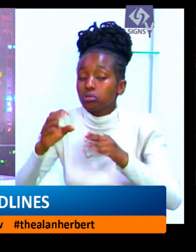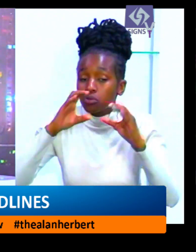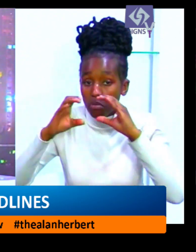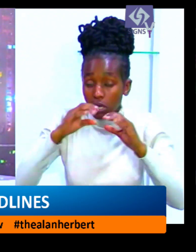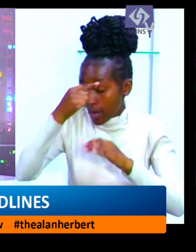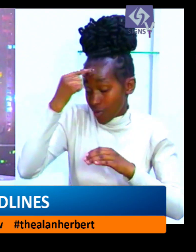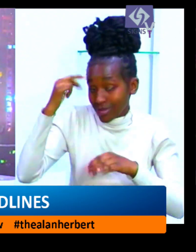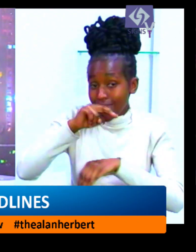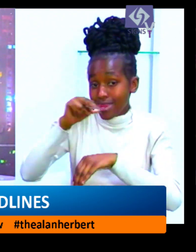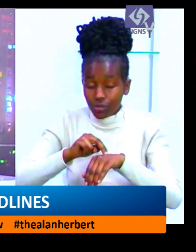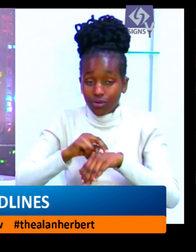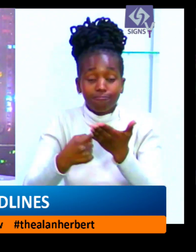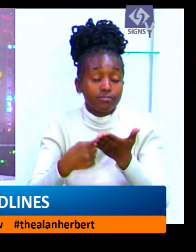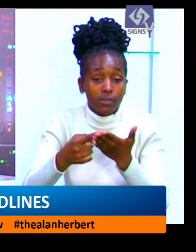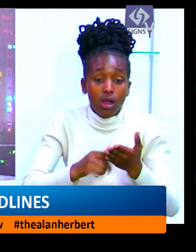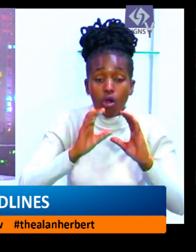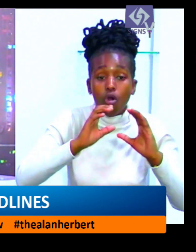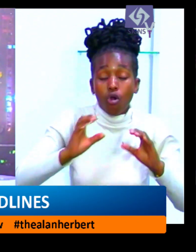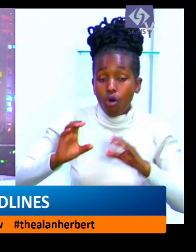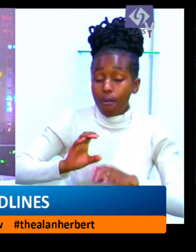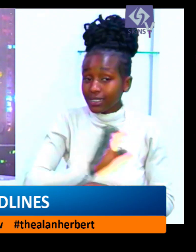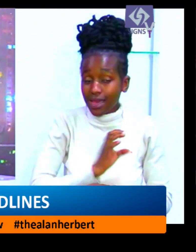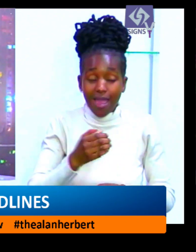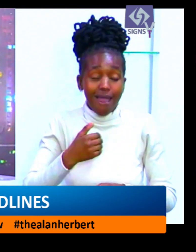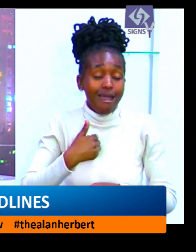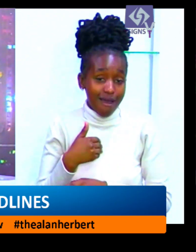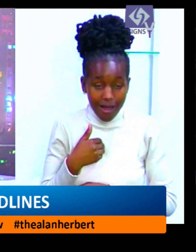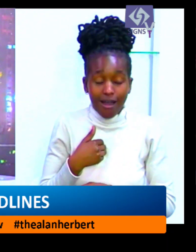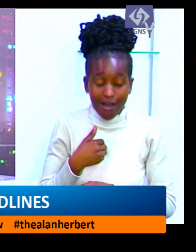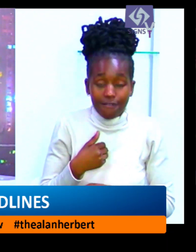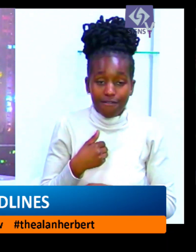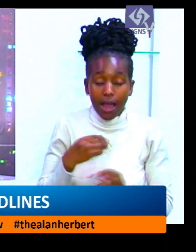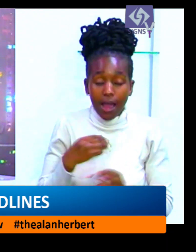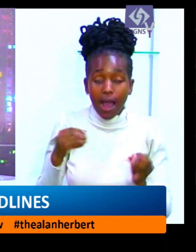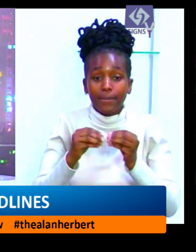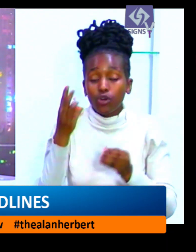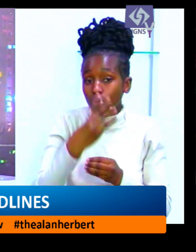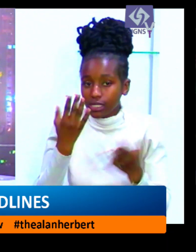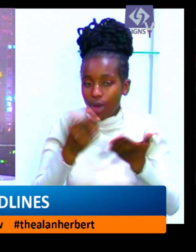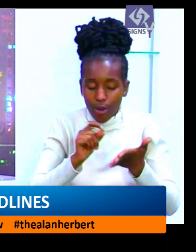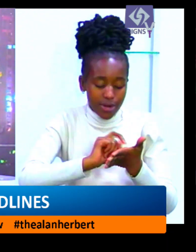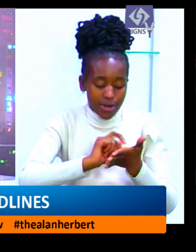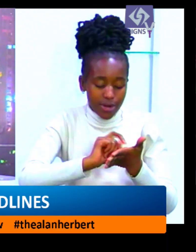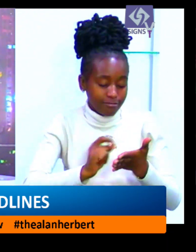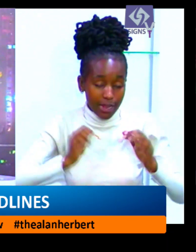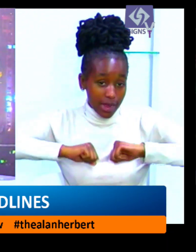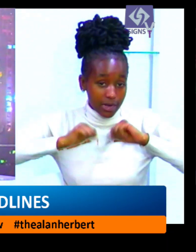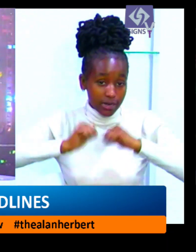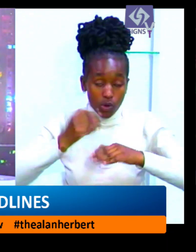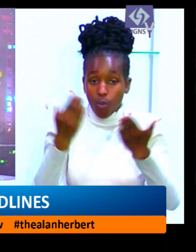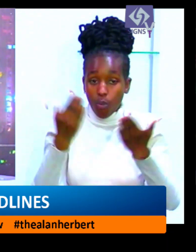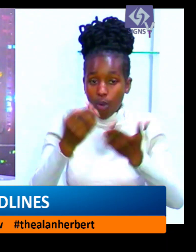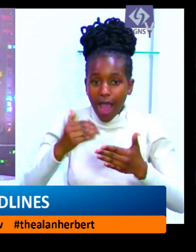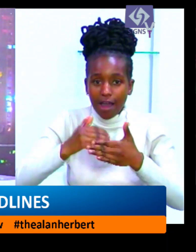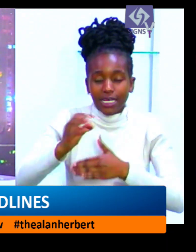hiyo kwa pamoja. Ako vihiga. Kesha ako kakamega. Kwa kikisha western region